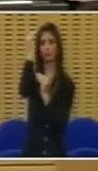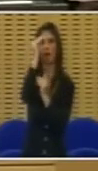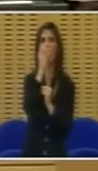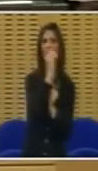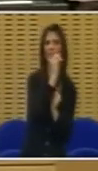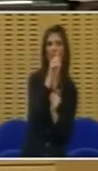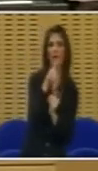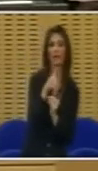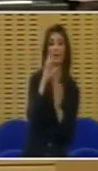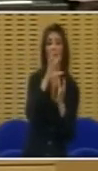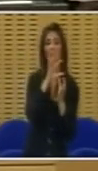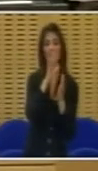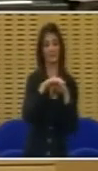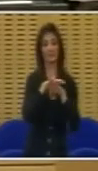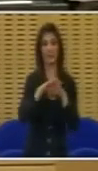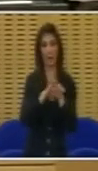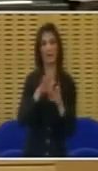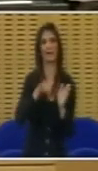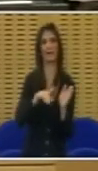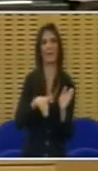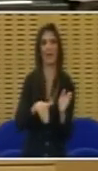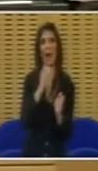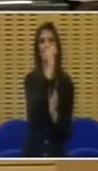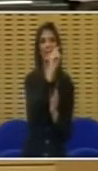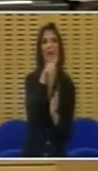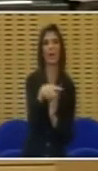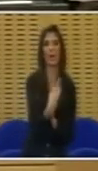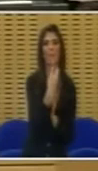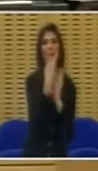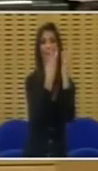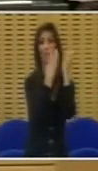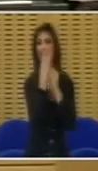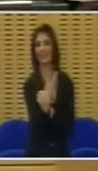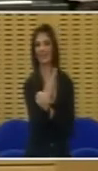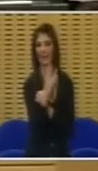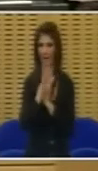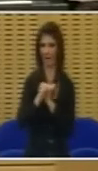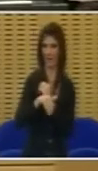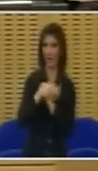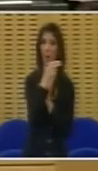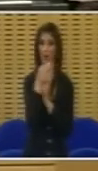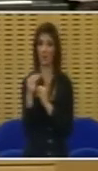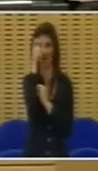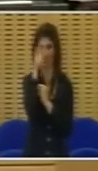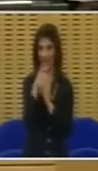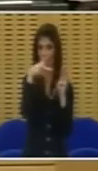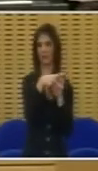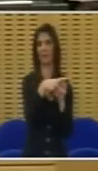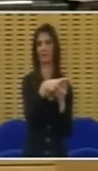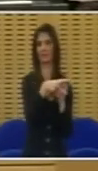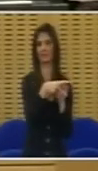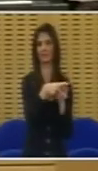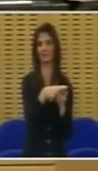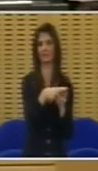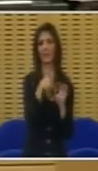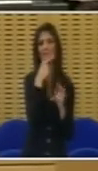0,73%. Το ίδιο προκλητικά και τα χρυσά μπόνους εκατομμυρίων, τα οποία δίνονταν ακόμα και σε άτομα με ευθύνη αναφοράς